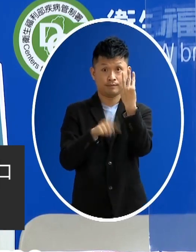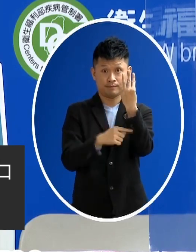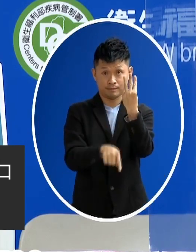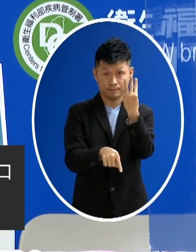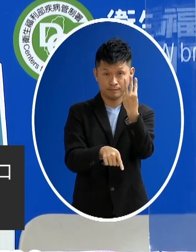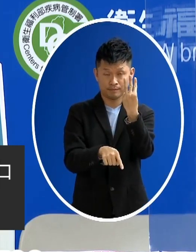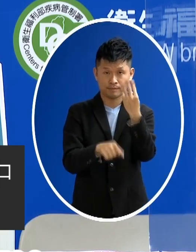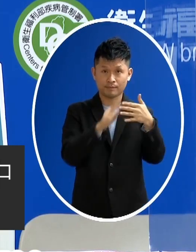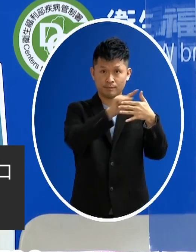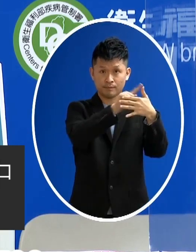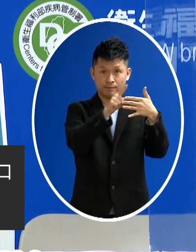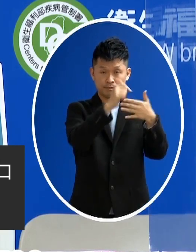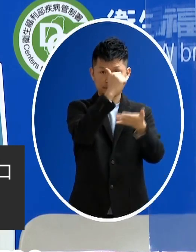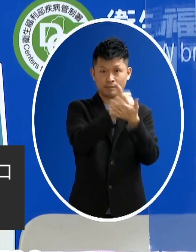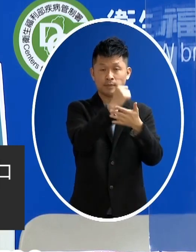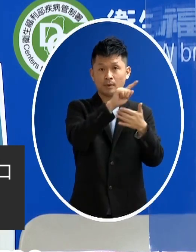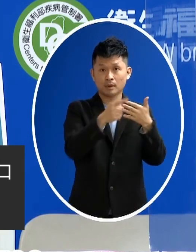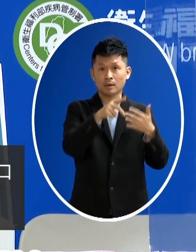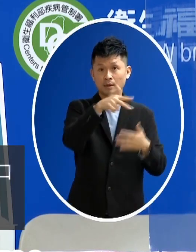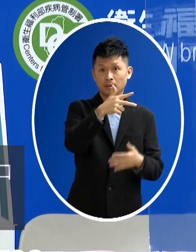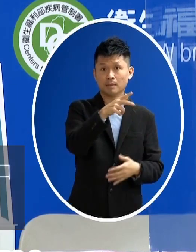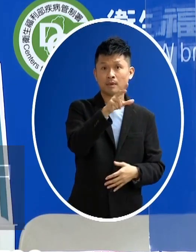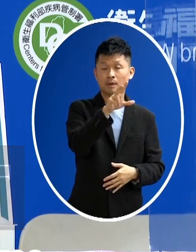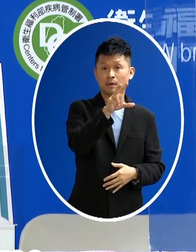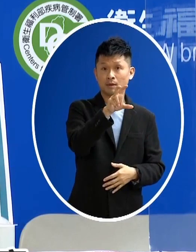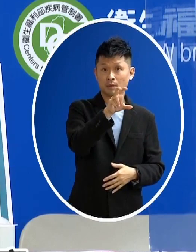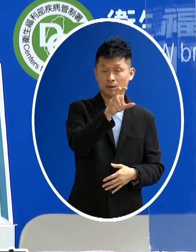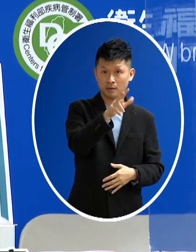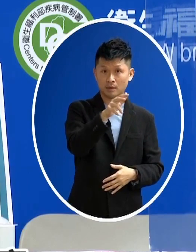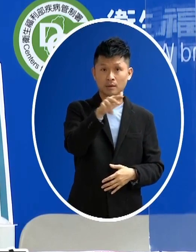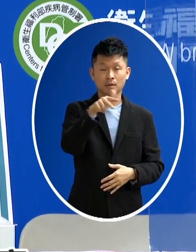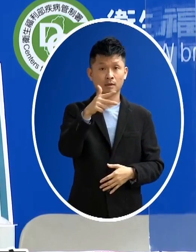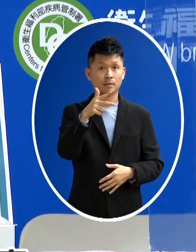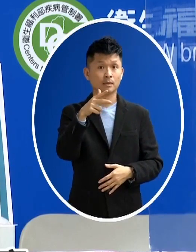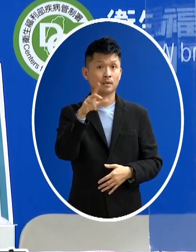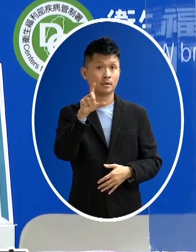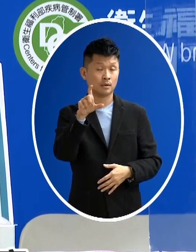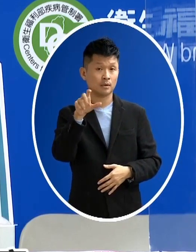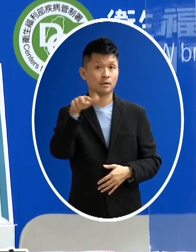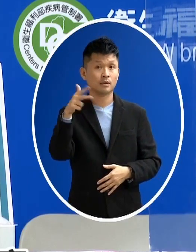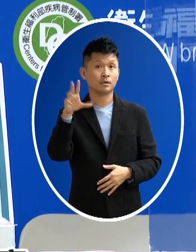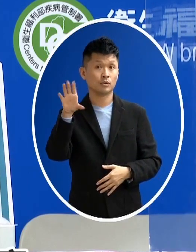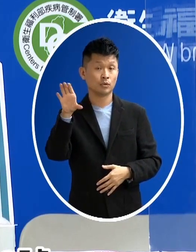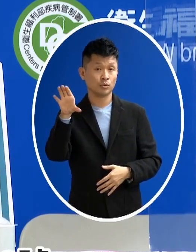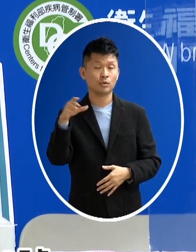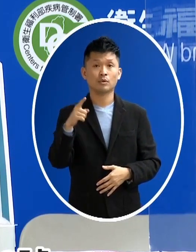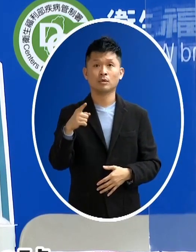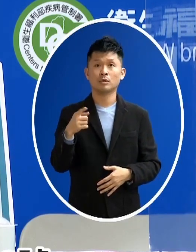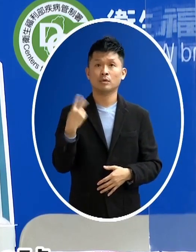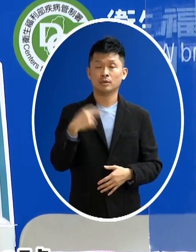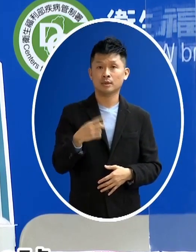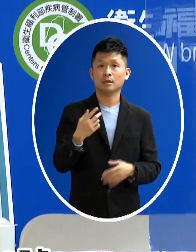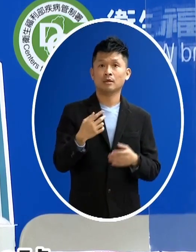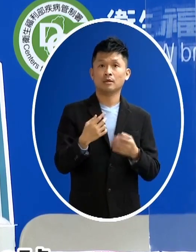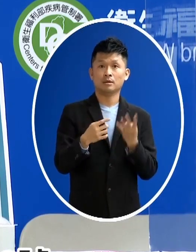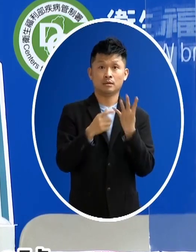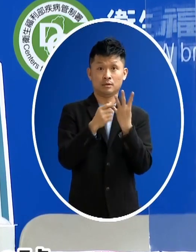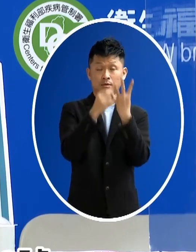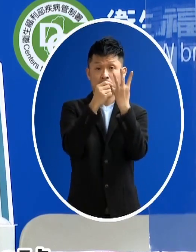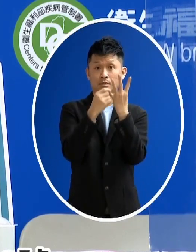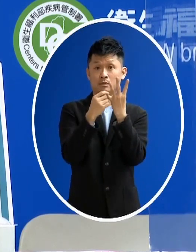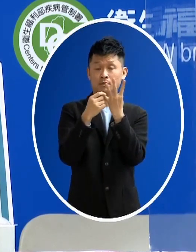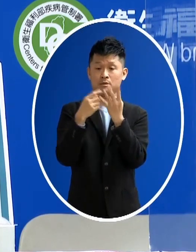们的787、791、799，那外加一个是原来的旧案，那个是在